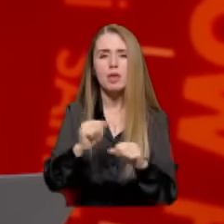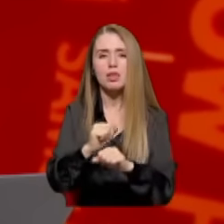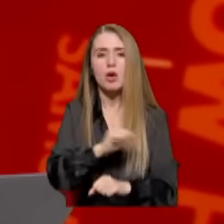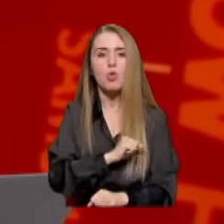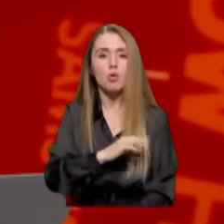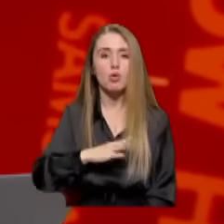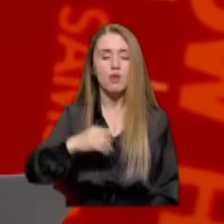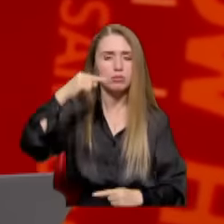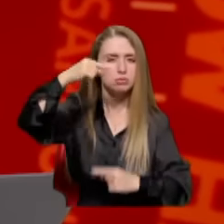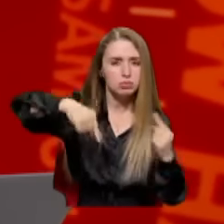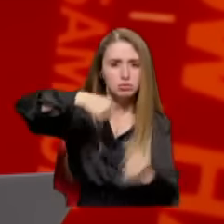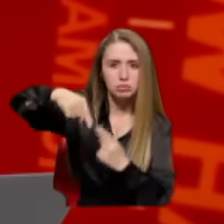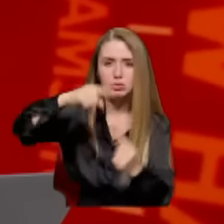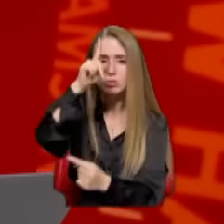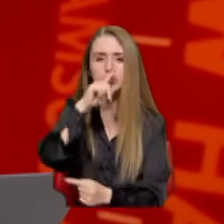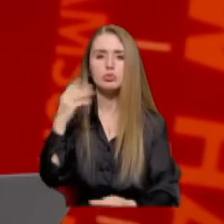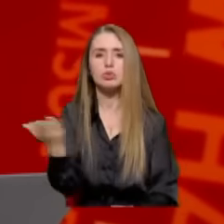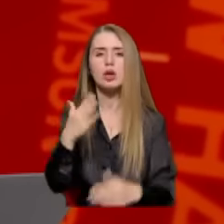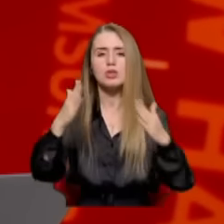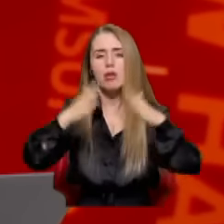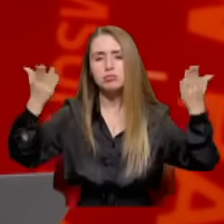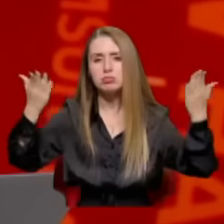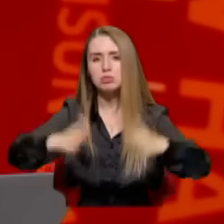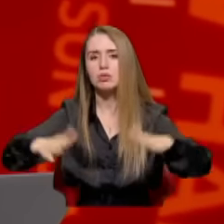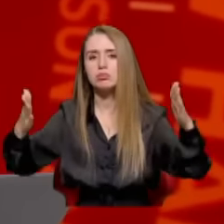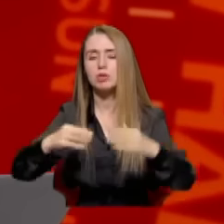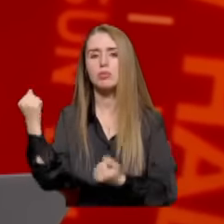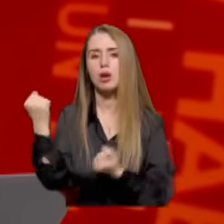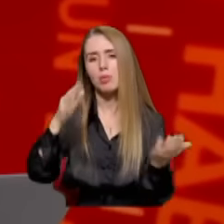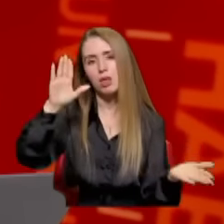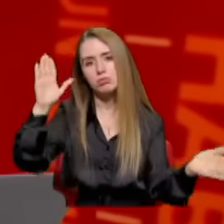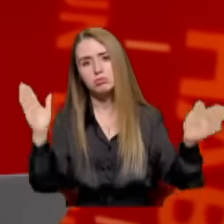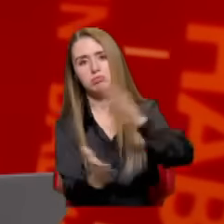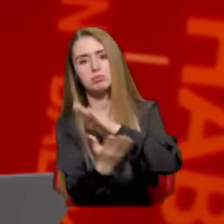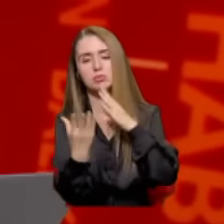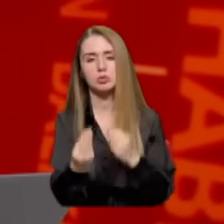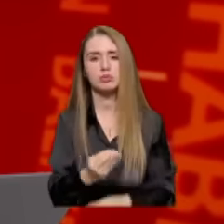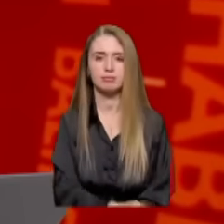yaşattı. Hortumda yüzlerce ev yıkıldı, araçlar ters döndü.